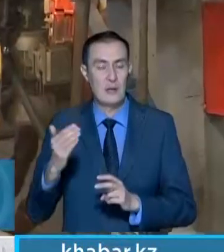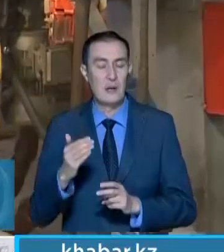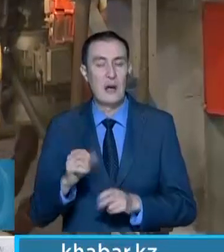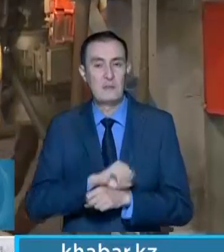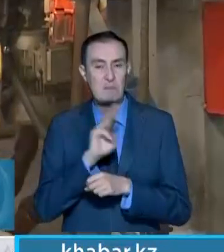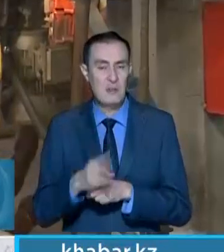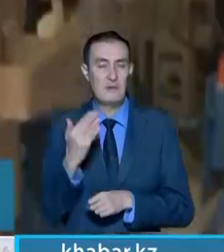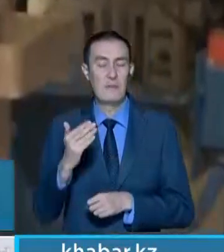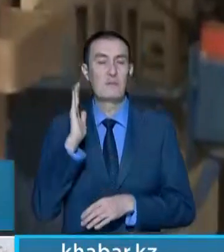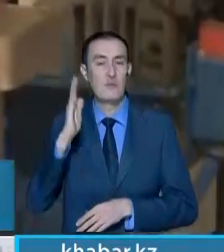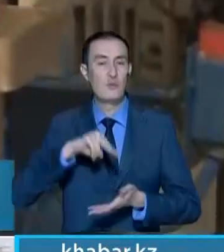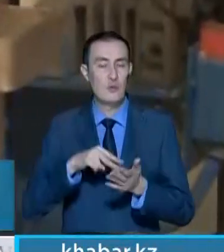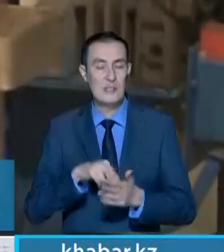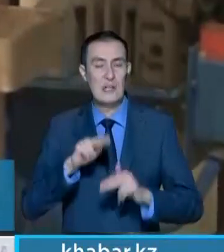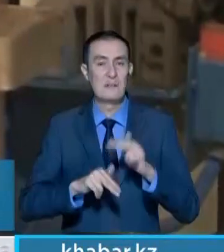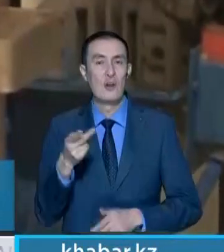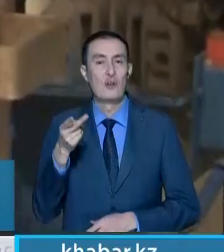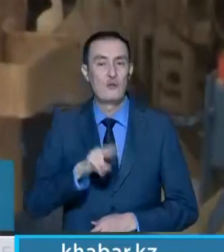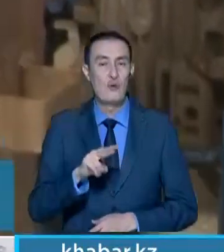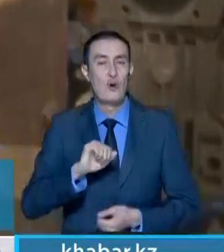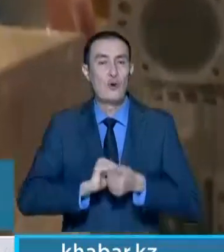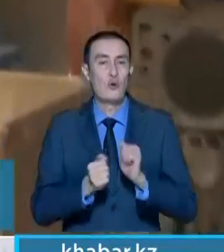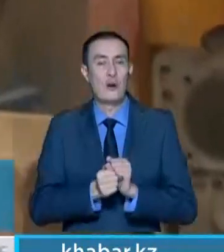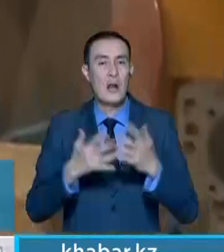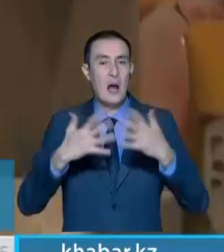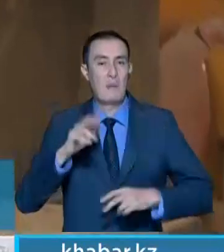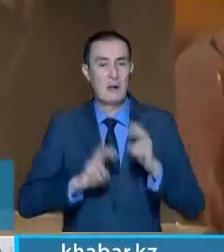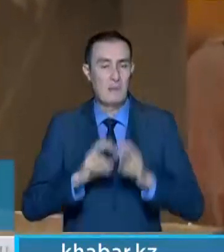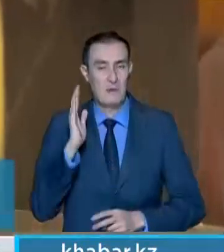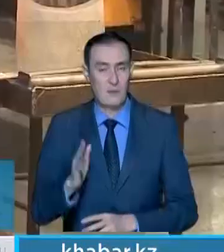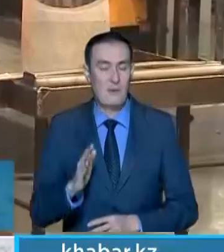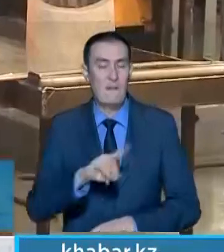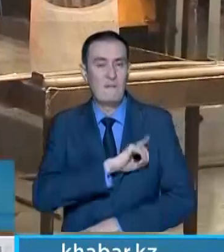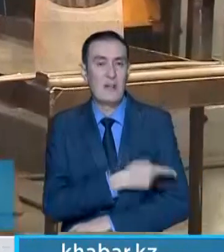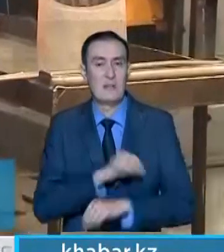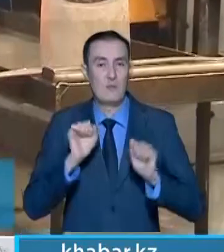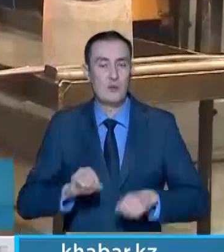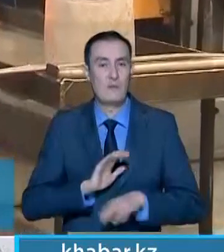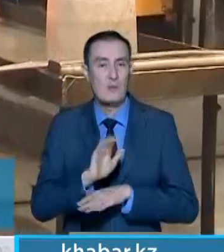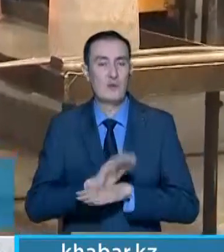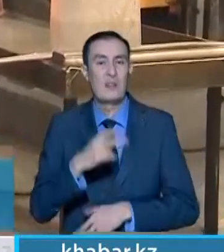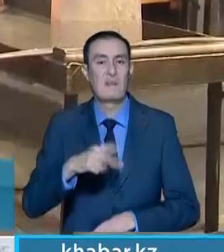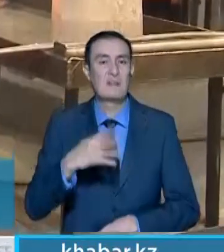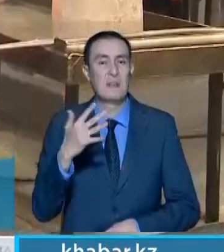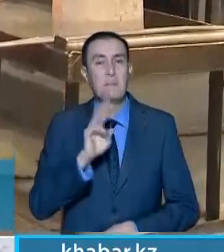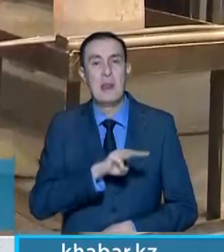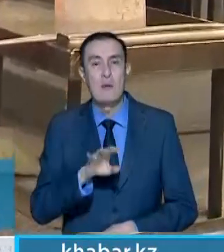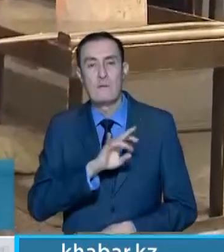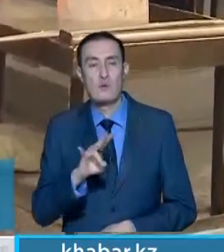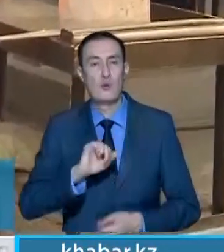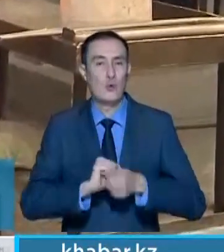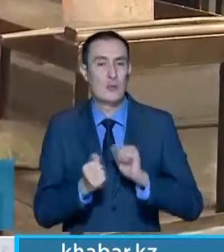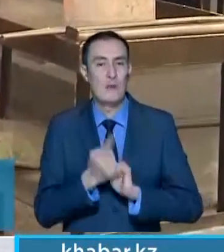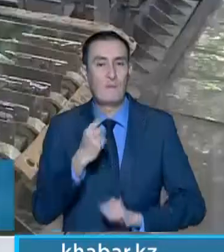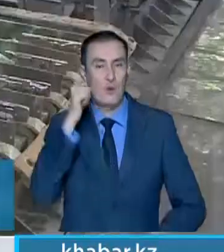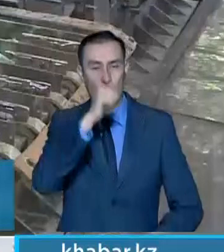перспективных проектах отрасли строительство 2 горнообогатительных комбинатов с возможностью переработки свыше 25 миллионов тонн руды в